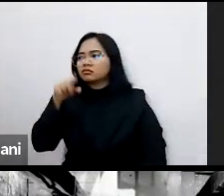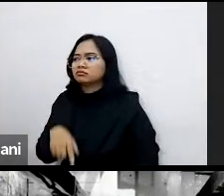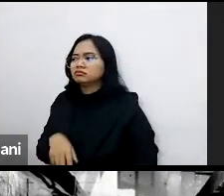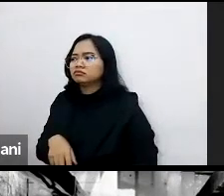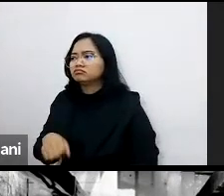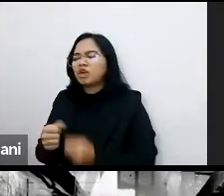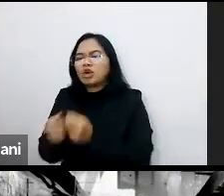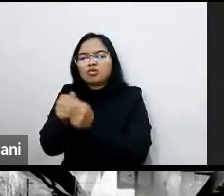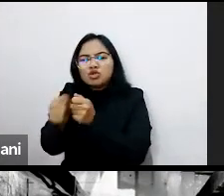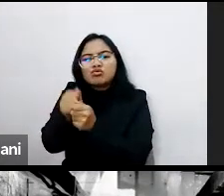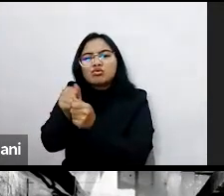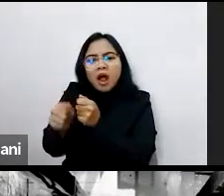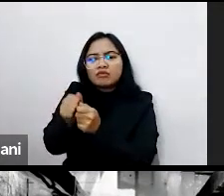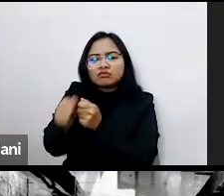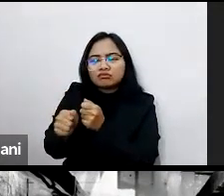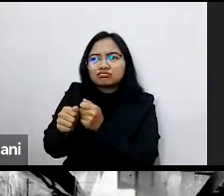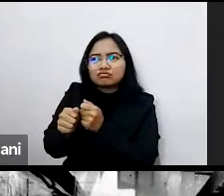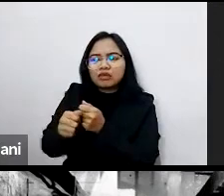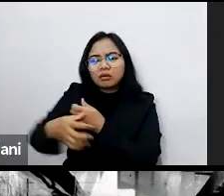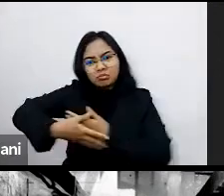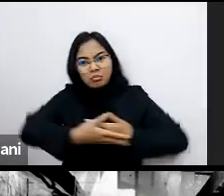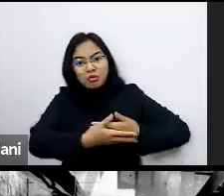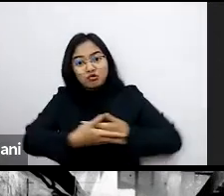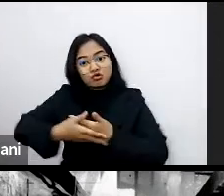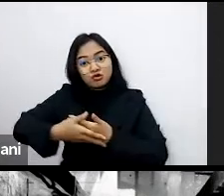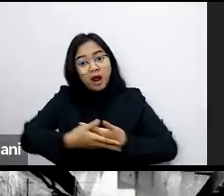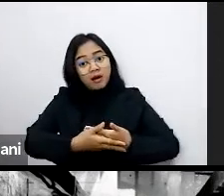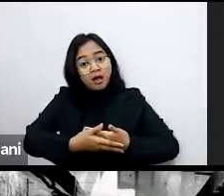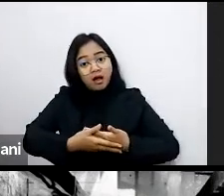reproduksi dia tentu saja ya yang membuat